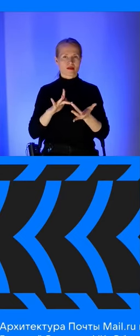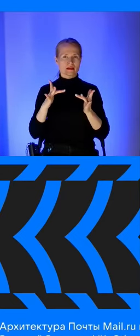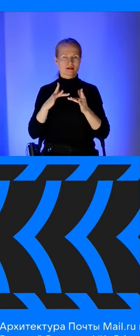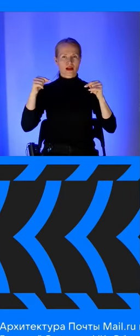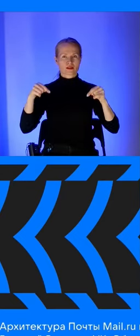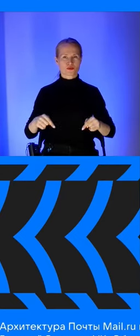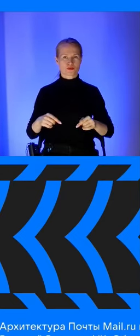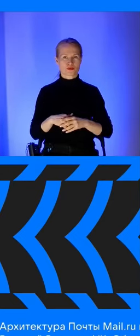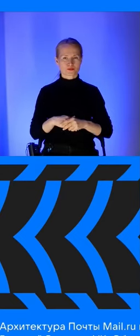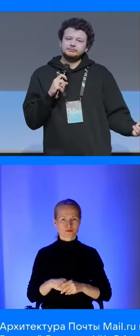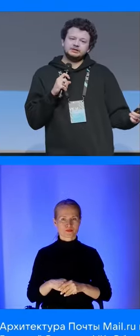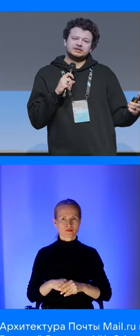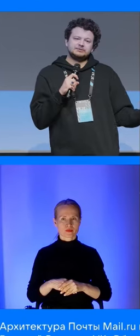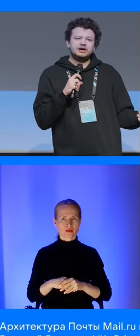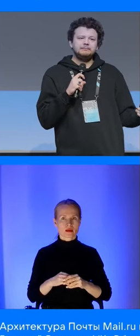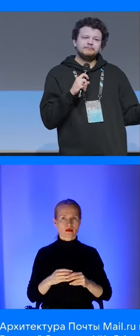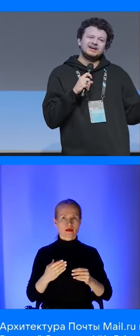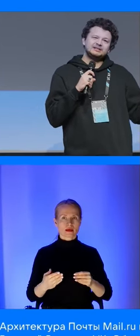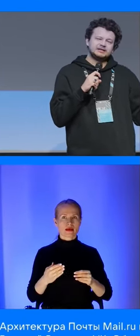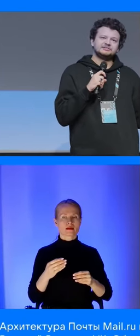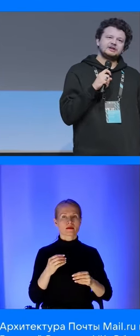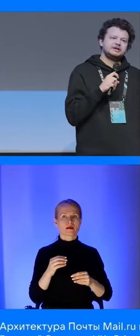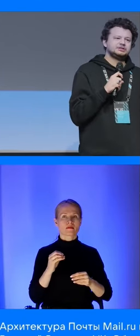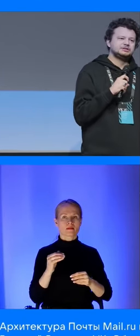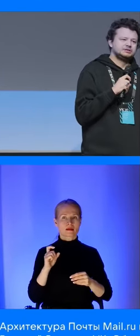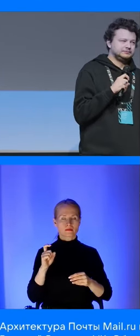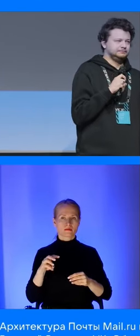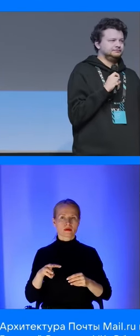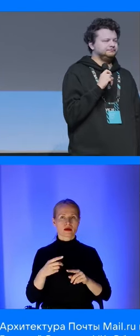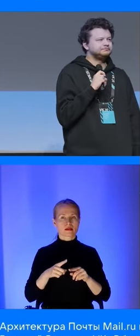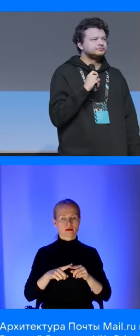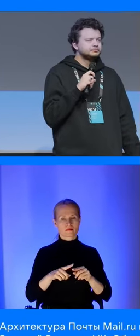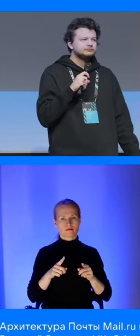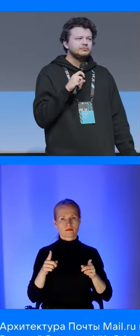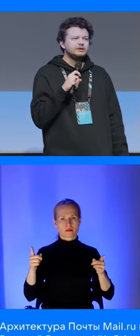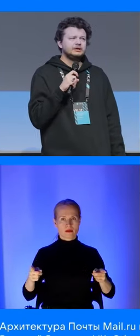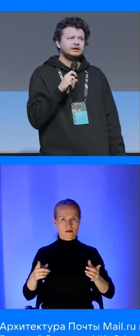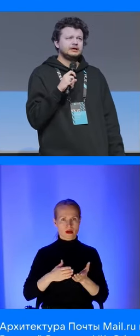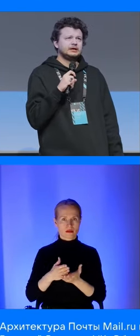И путь письма проходит через Exim. Exim — это MTA, Mail Transfer Agent. Это